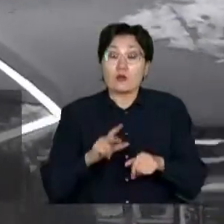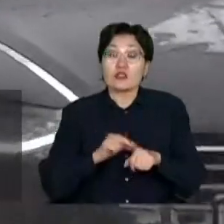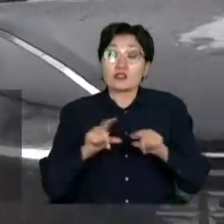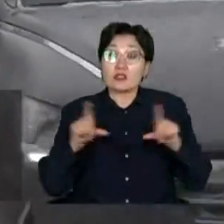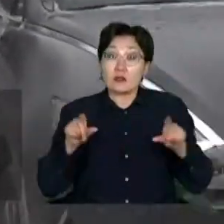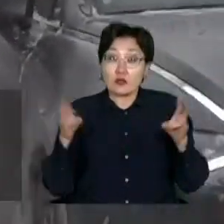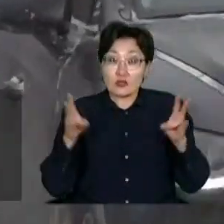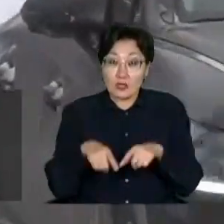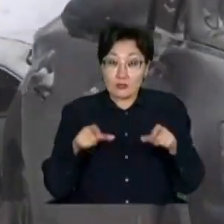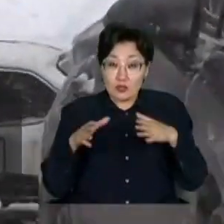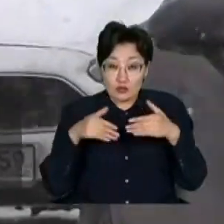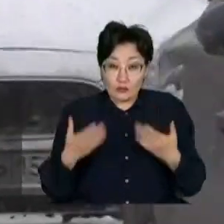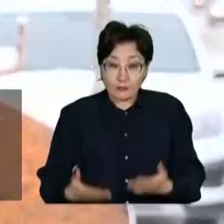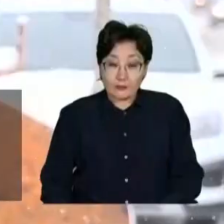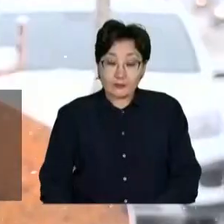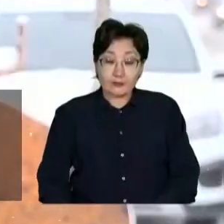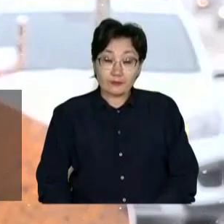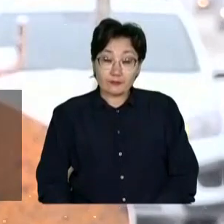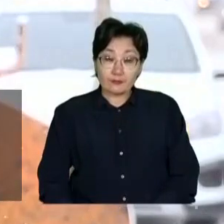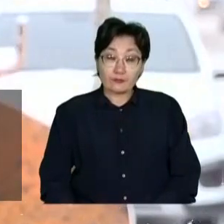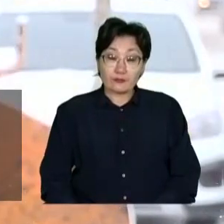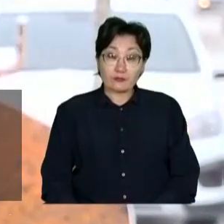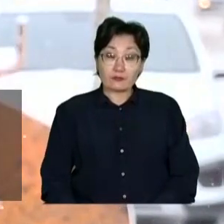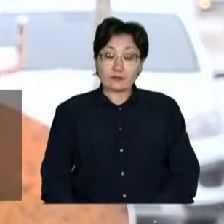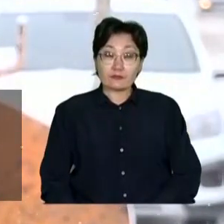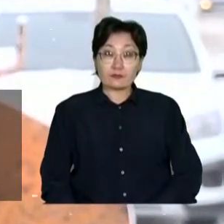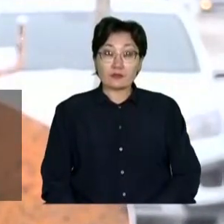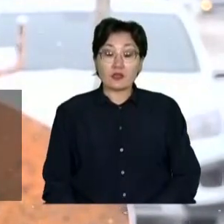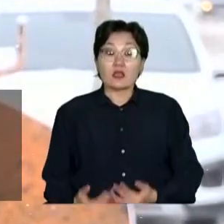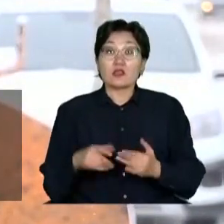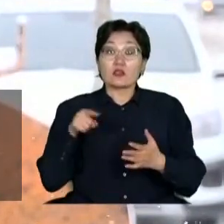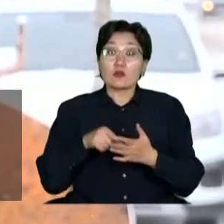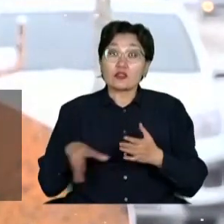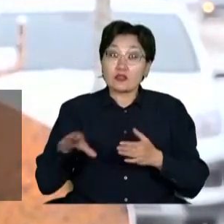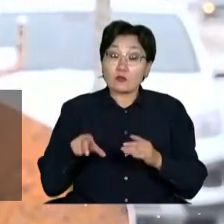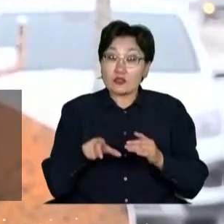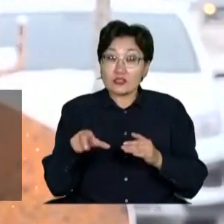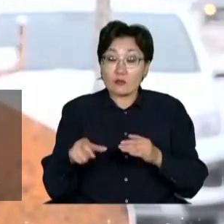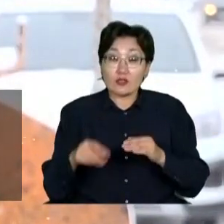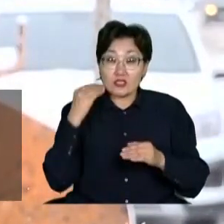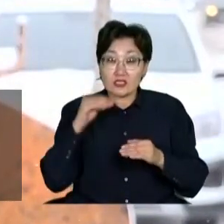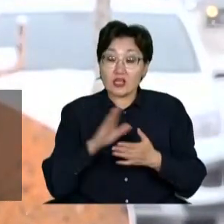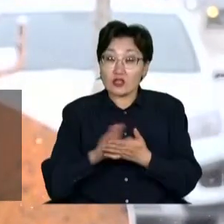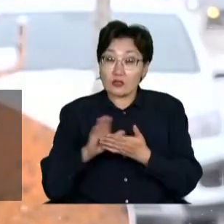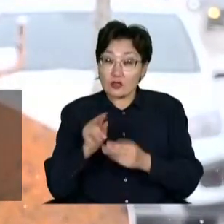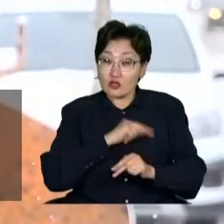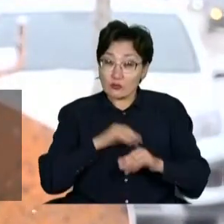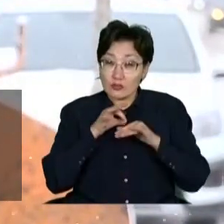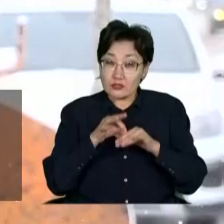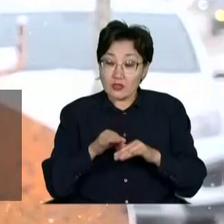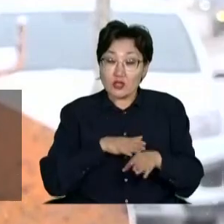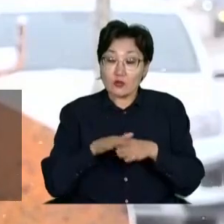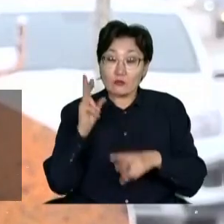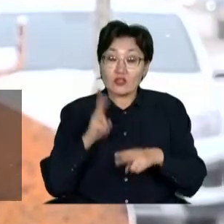зардап шеккендер жоқ. Все улицы городского магистрального значения. Қаланың барлық көшесінде сапалы тазалау жұмысы жүргізіледі. Оны